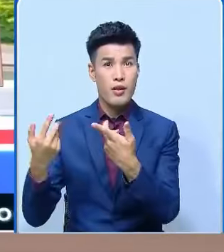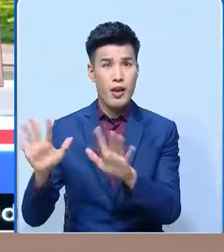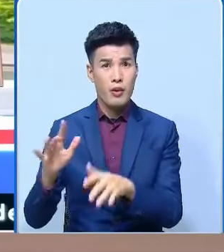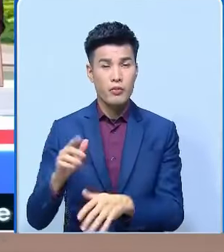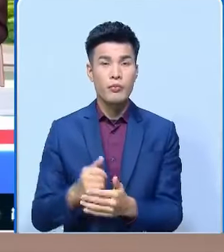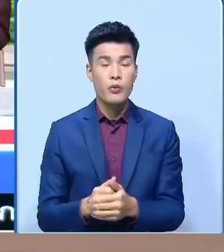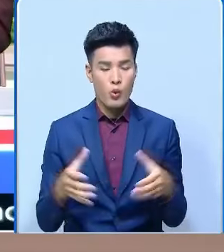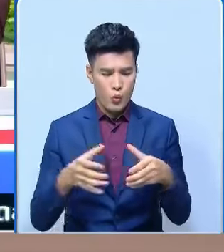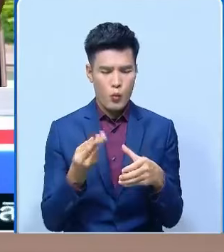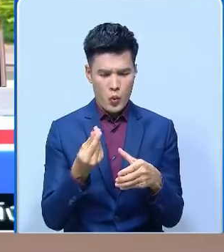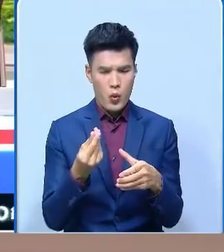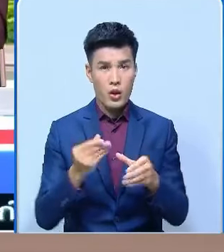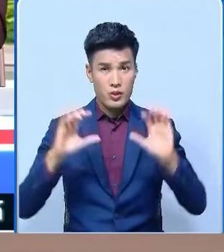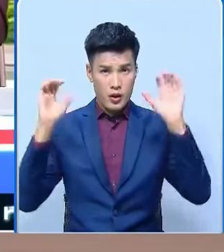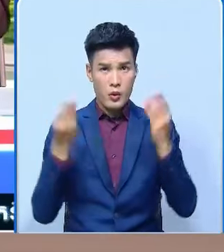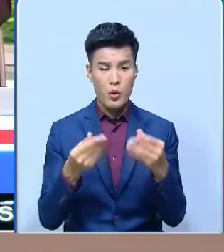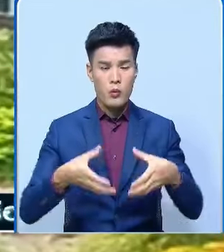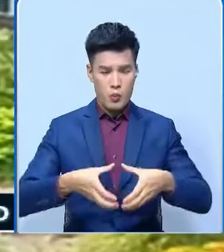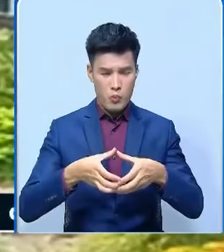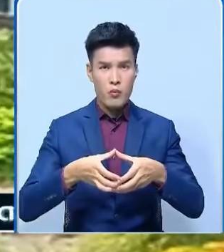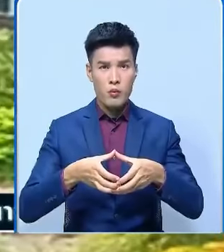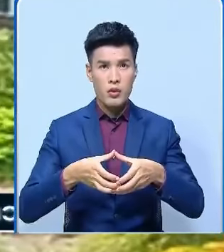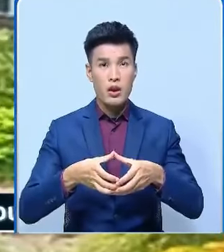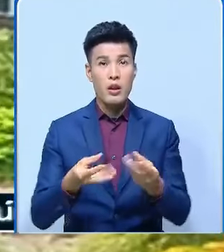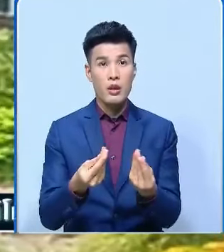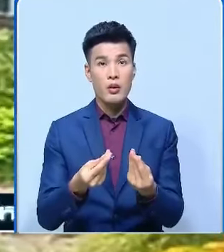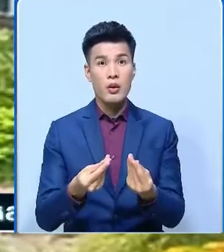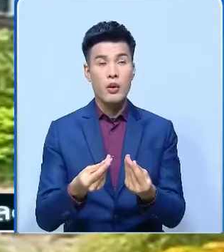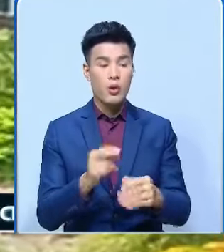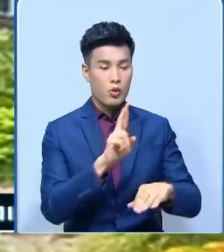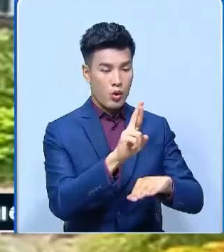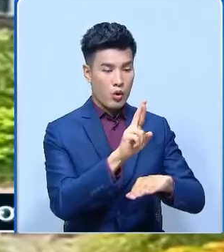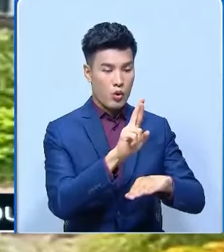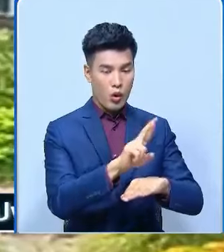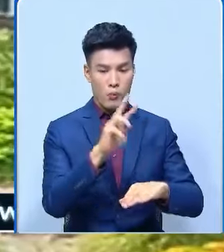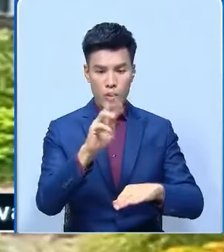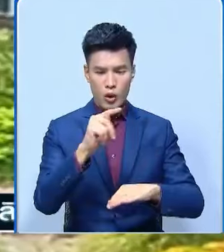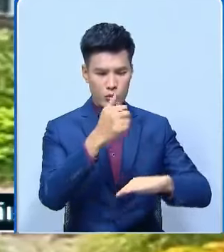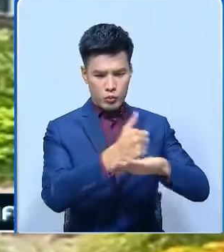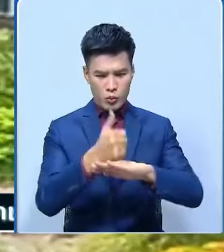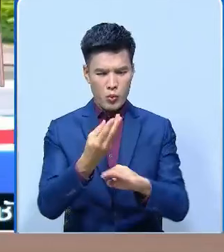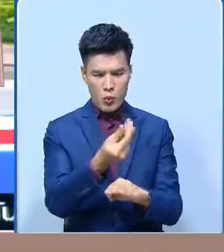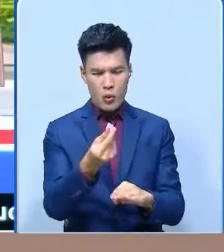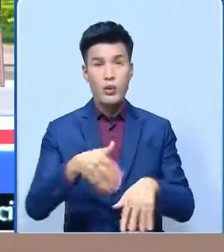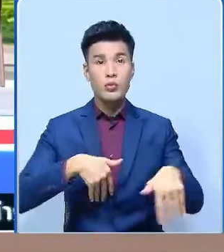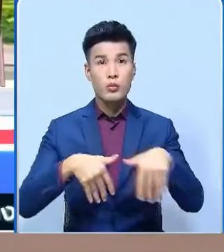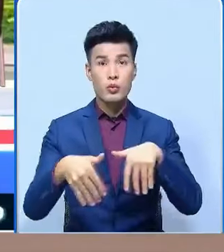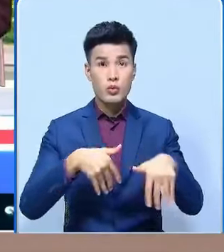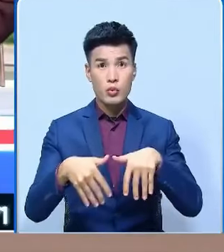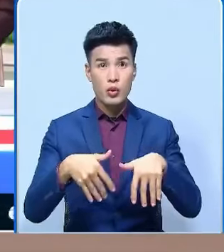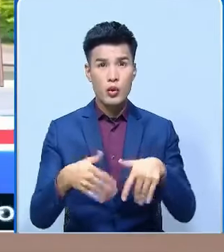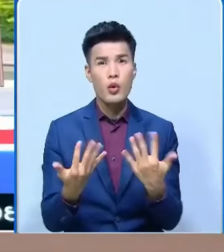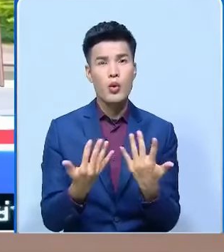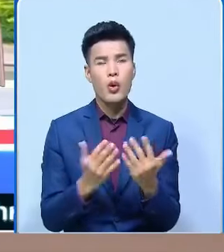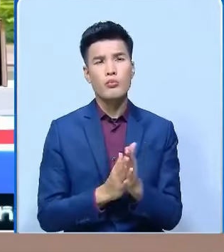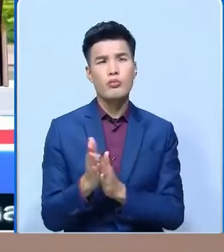รีบฟอร์มให้เสร็จรีบตั้งกันให้เสร็จแล้วรีบหารัฐมนตรีมารับผิดชอบเรื่องเศรษฐกิจให้เร็วๆเพราะประชาชนเนี่ยร้องกระจ